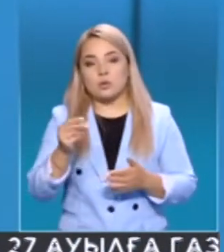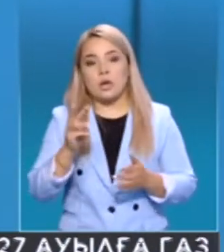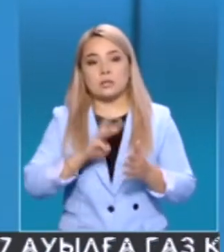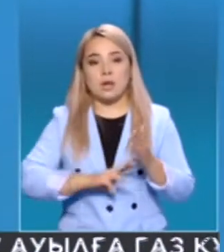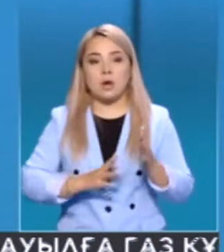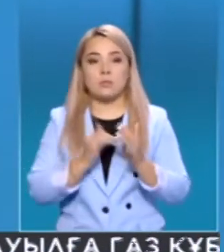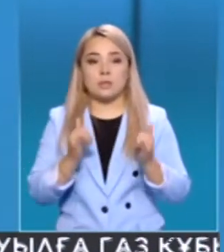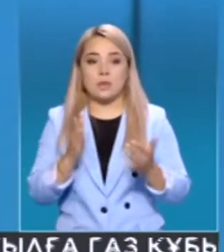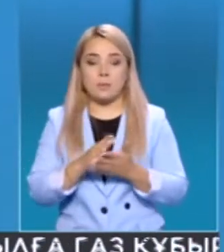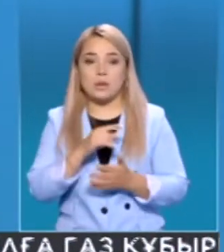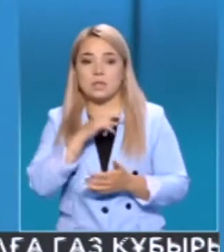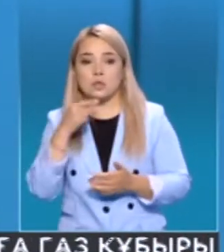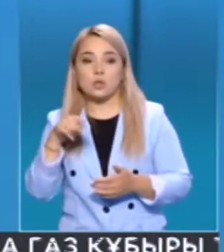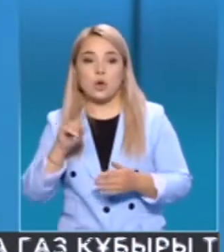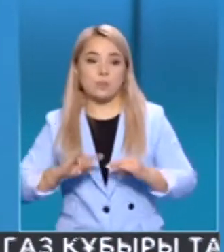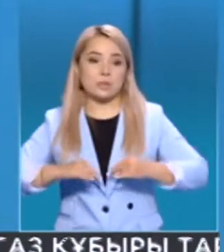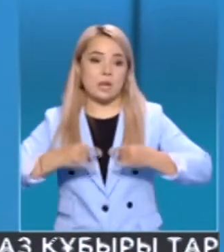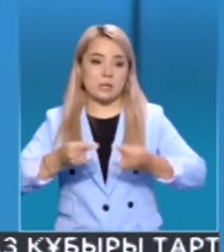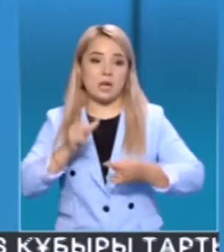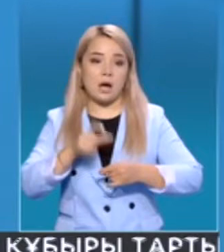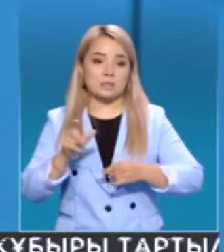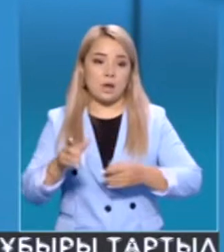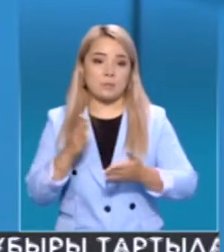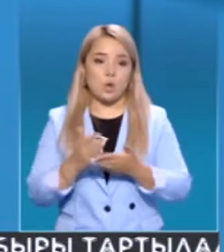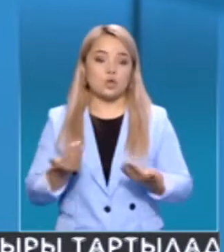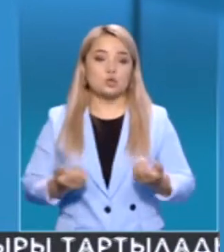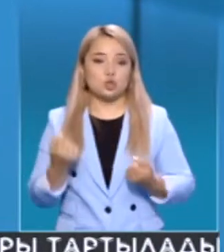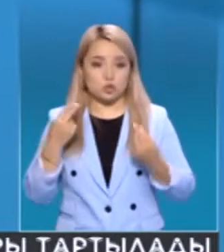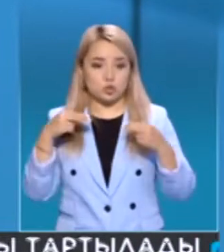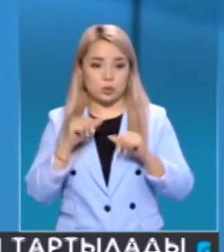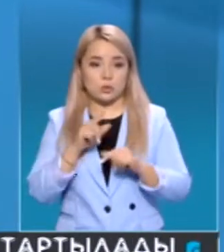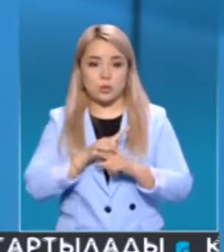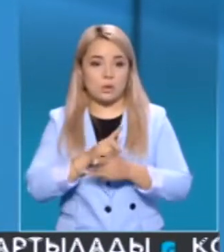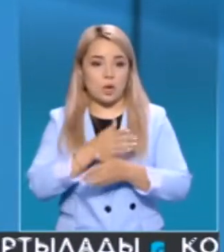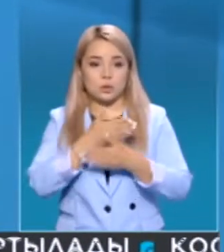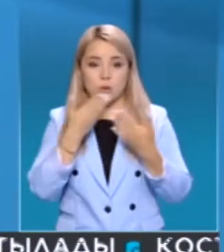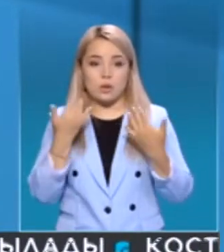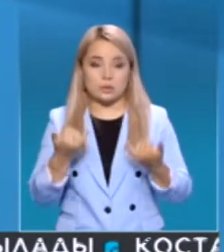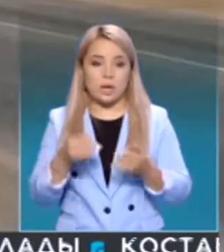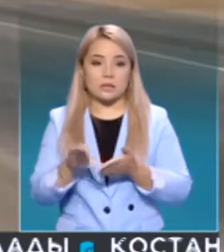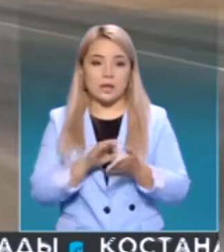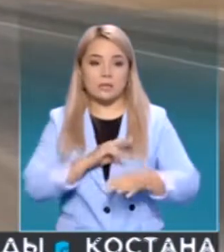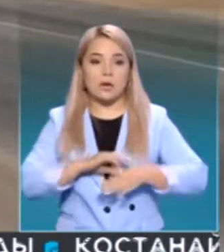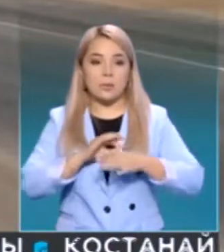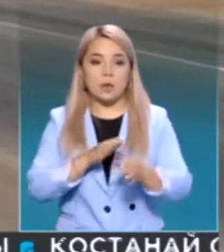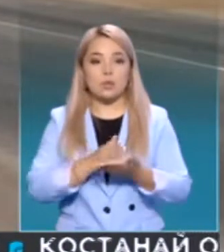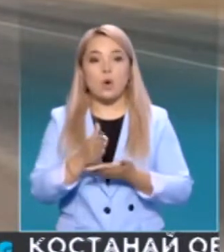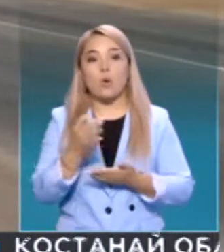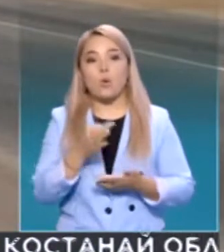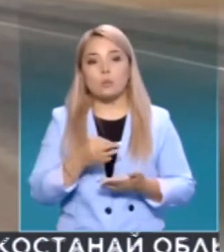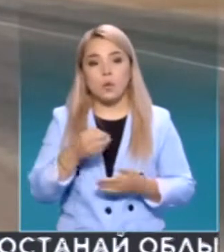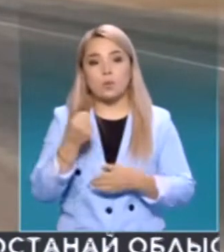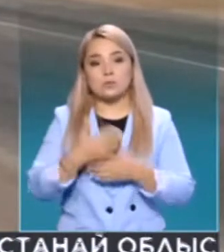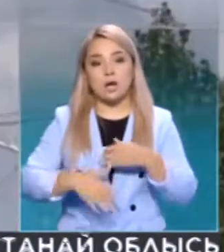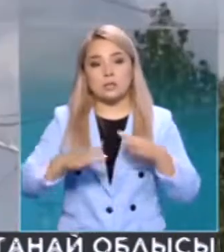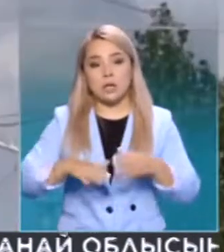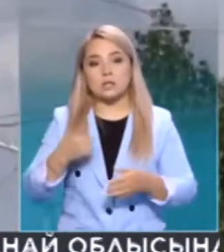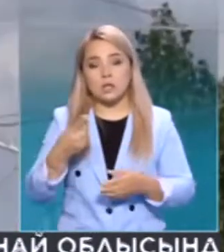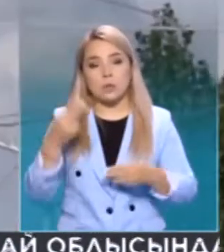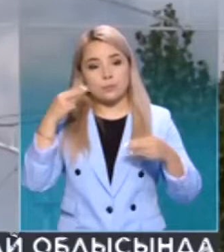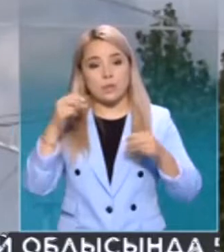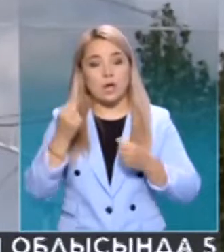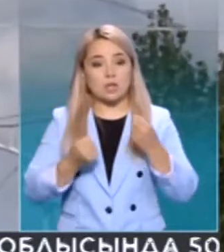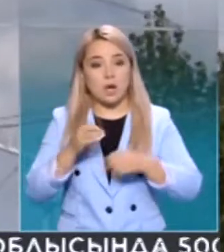асқан. Ресейлік нөмірмен жүрген бұл азаматта тіпті жүргізуші куәлігі де болмаған. Рейдтік шаралар барысында облыс орталығында тағы бір жүргізуші